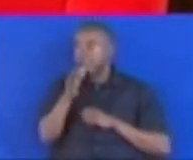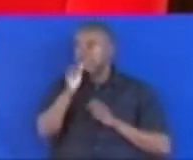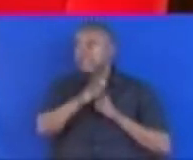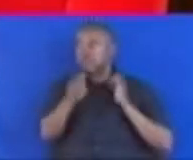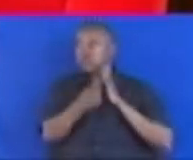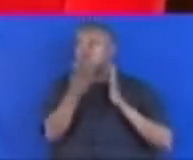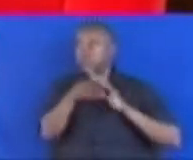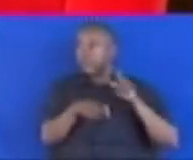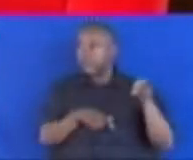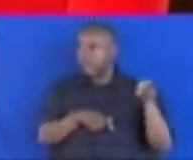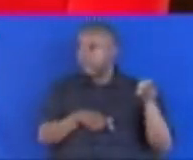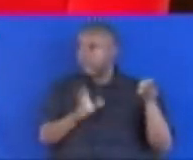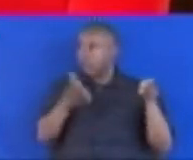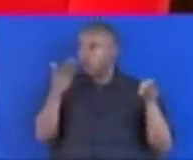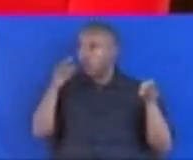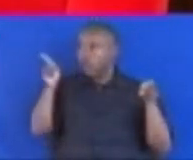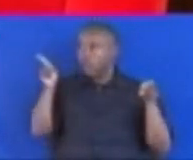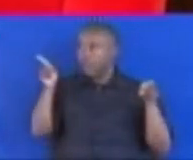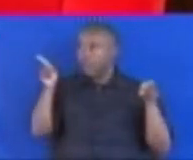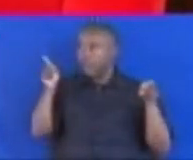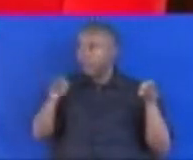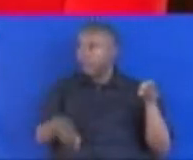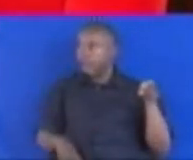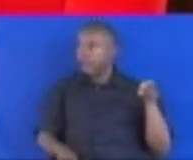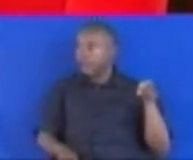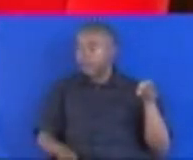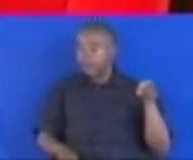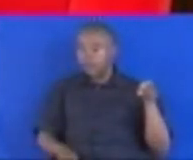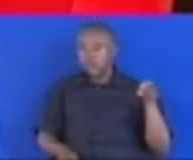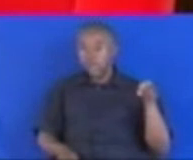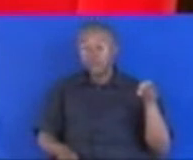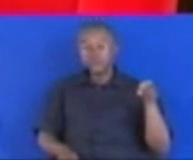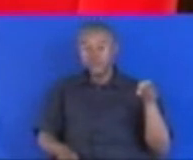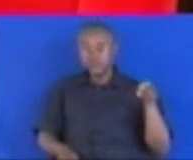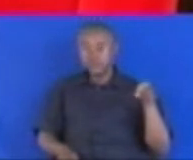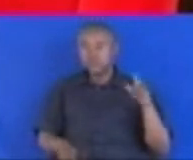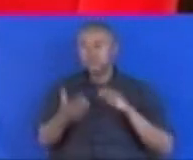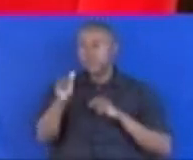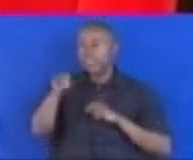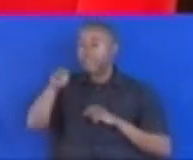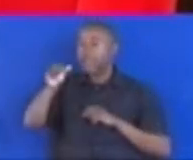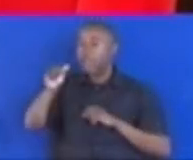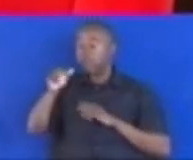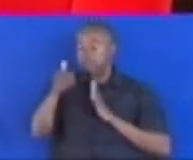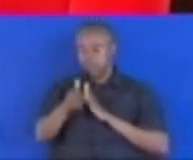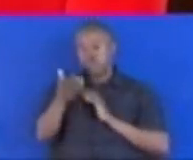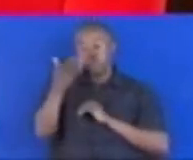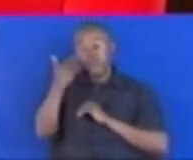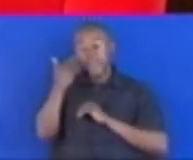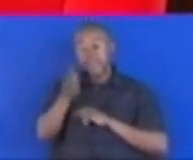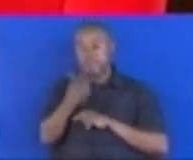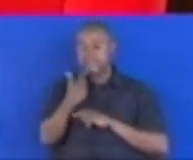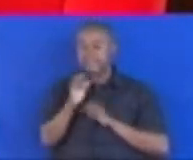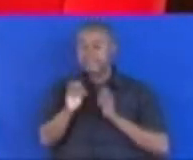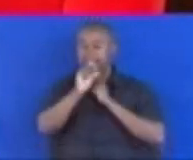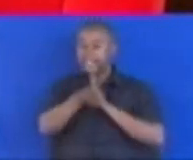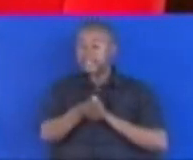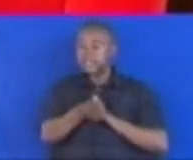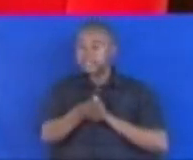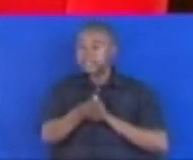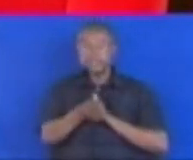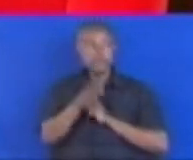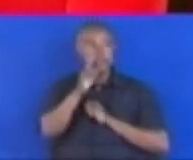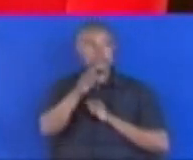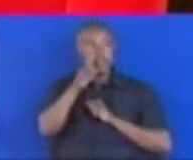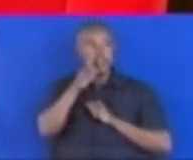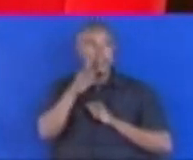au kule Ulaya kuna organization inaitwa EMA, manake European Medicine Agency, ambayo na yenyewe ina authorize